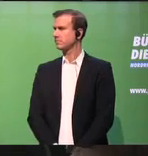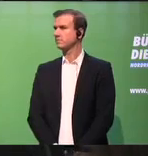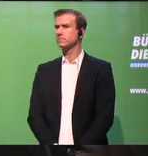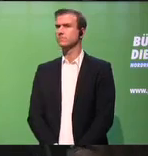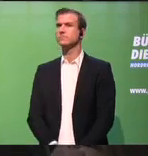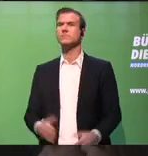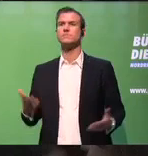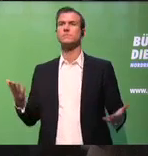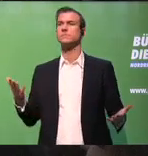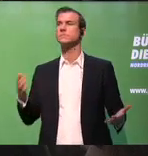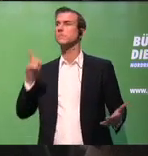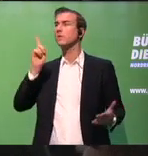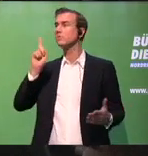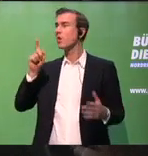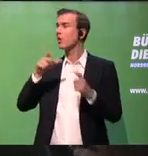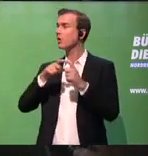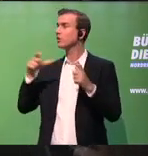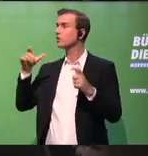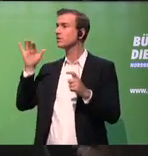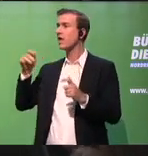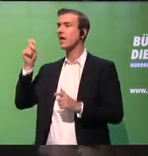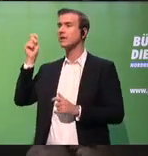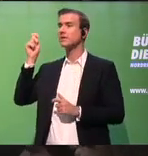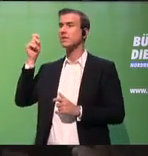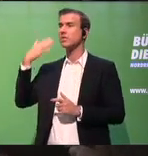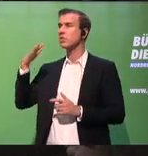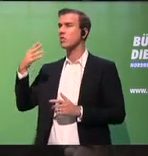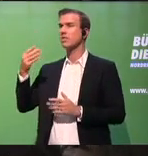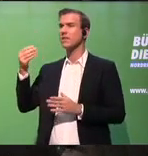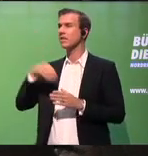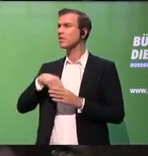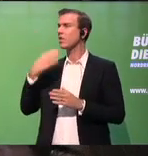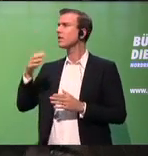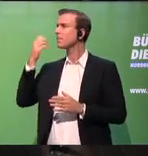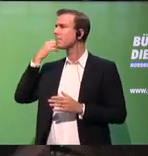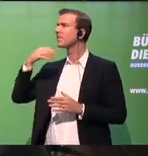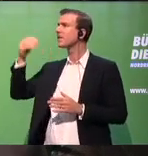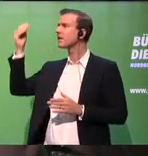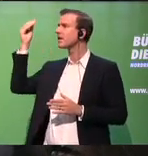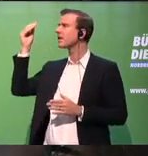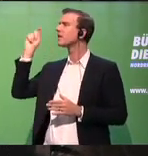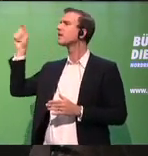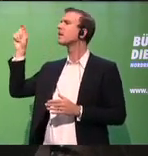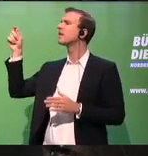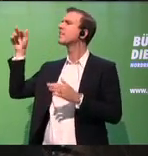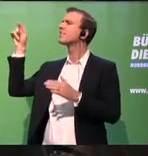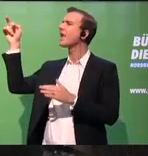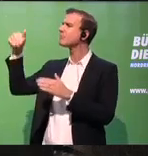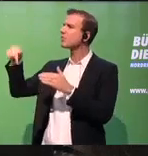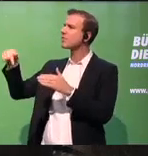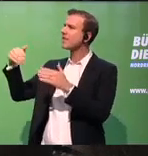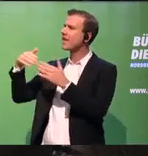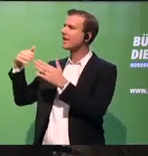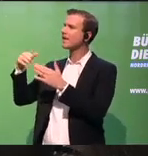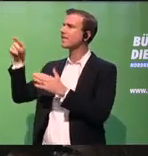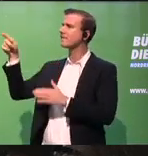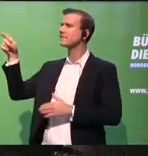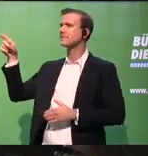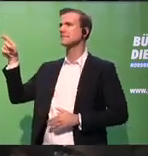So, gibt es noch jemanden, der seine Stimme jetzt nicht abgeben konnte? Da bitte ich noch mal da in der Ecke unter der Treppe.